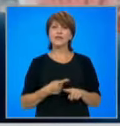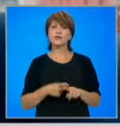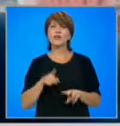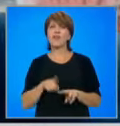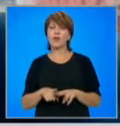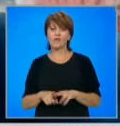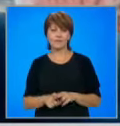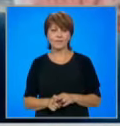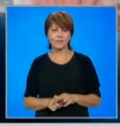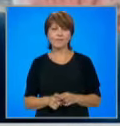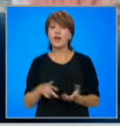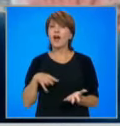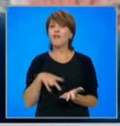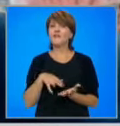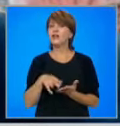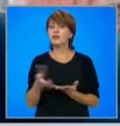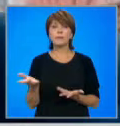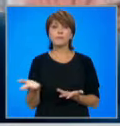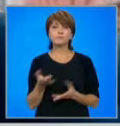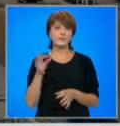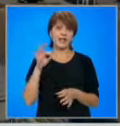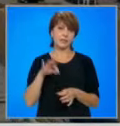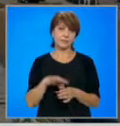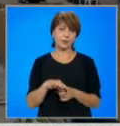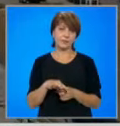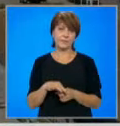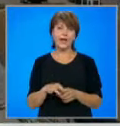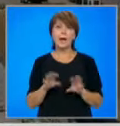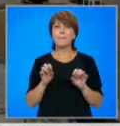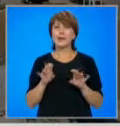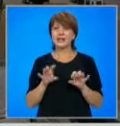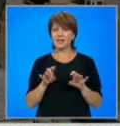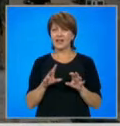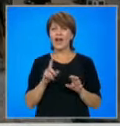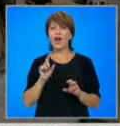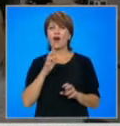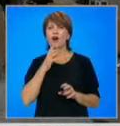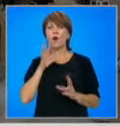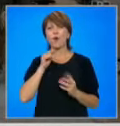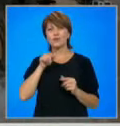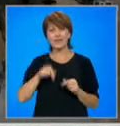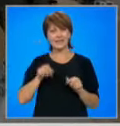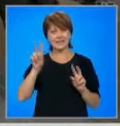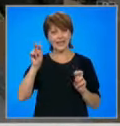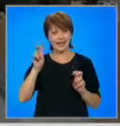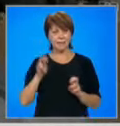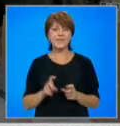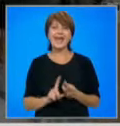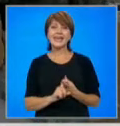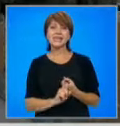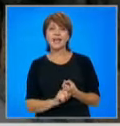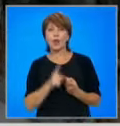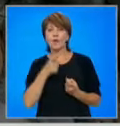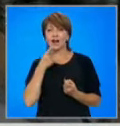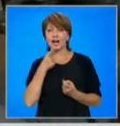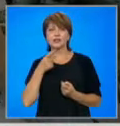жалки. Така че вървиме към избори. То е ясно. В предаването Говори сега, конституционалиста доцент Наталия Киселова заяви, че